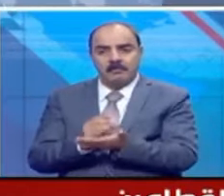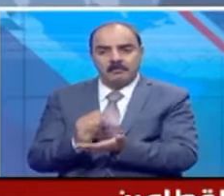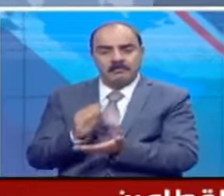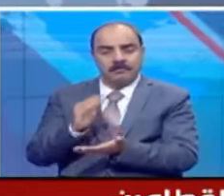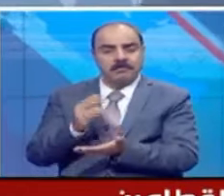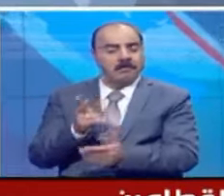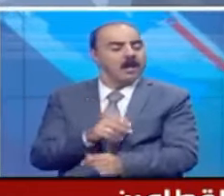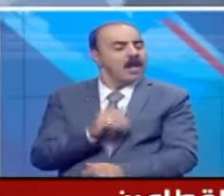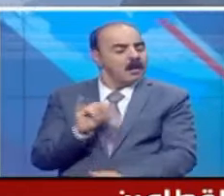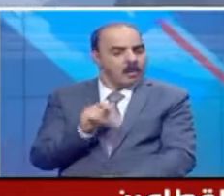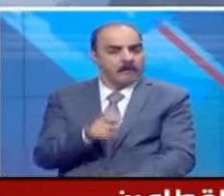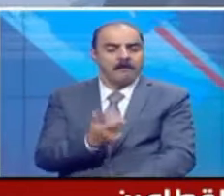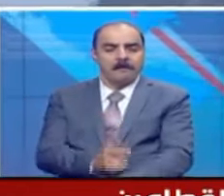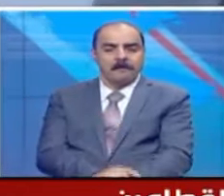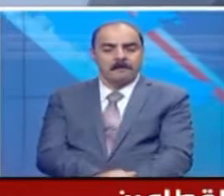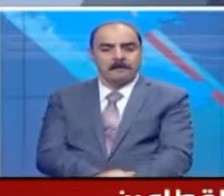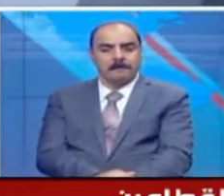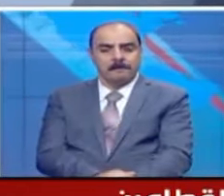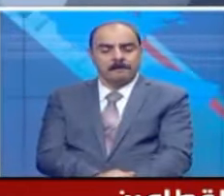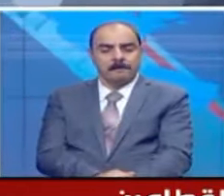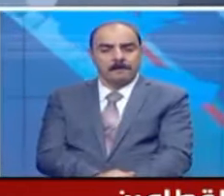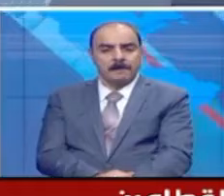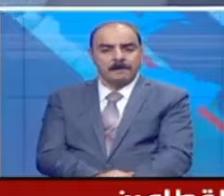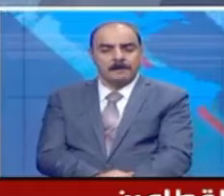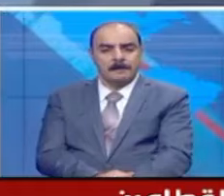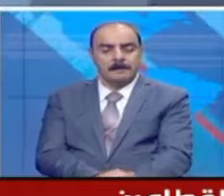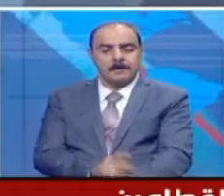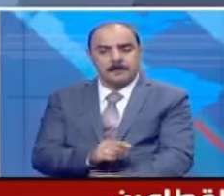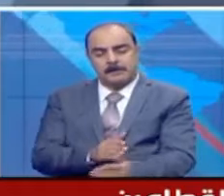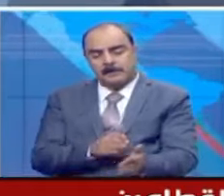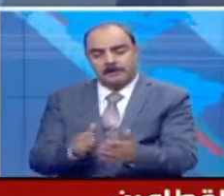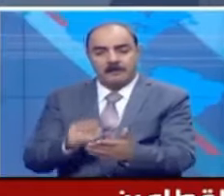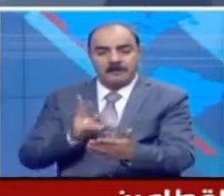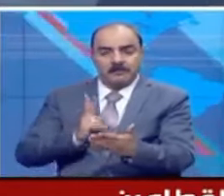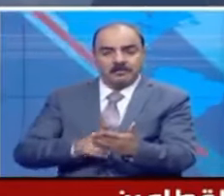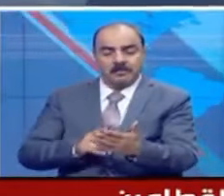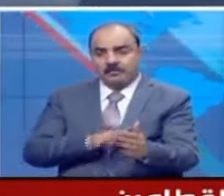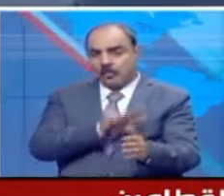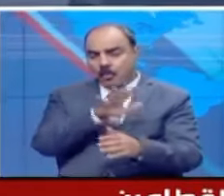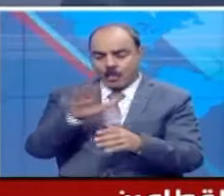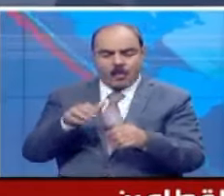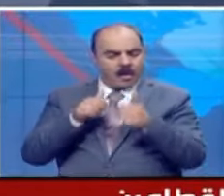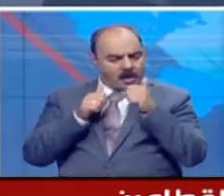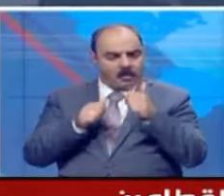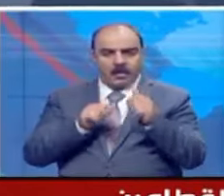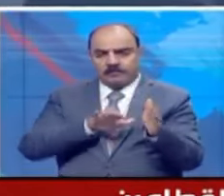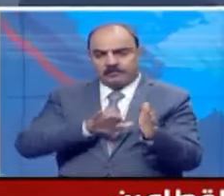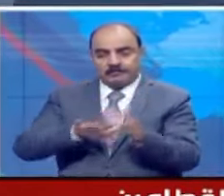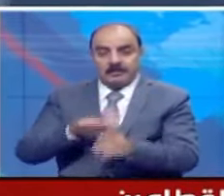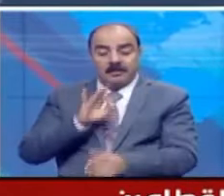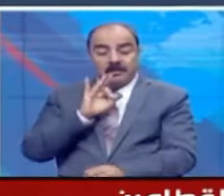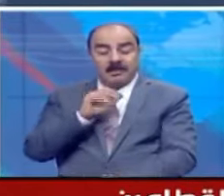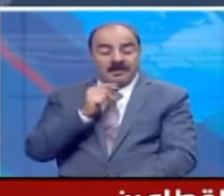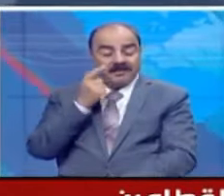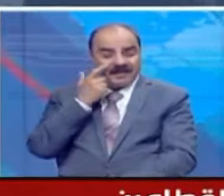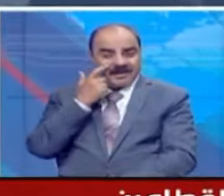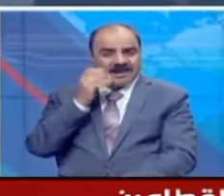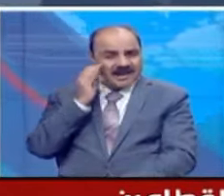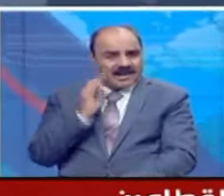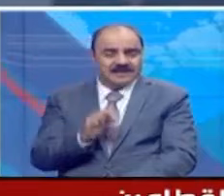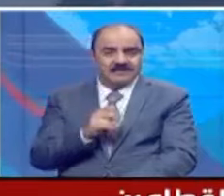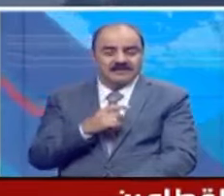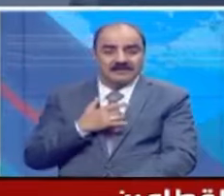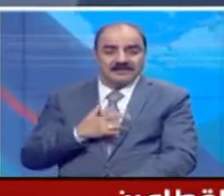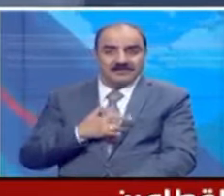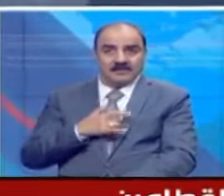النسبة مسألة مهمة. المهم بعيدا عن القرارات وواقعها، أنا متصور أنه